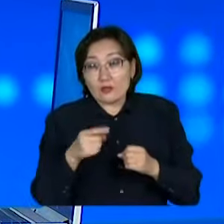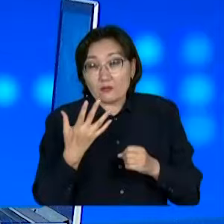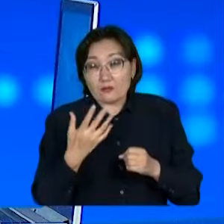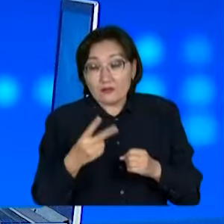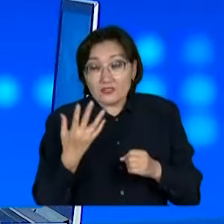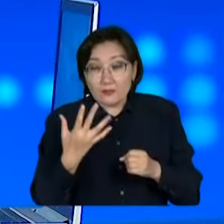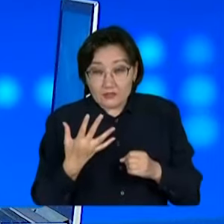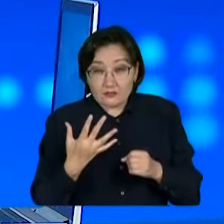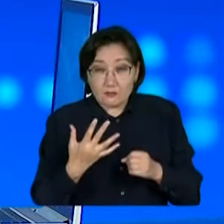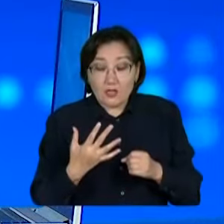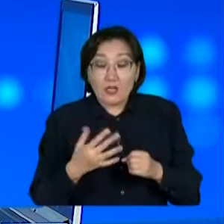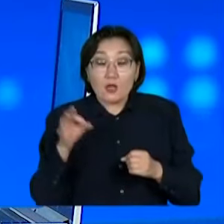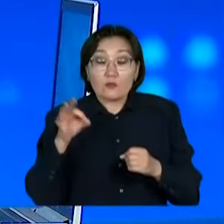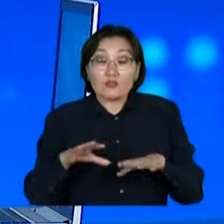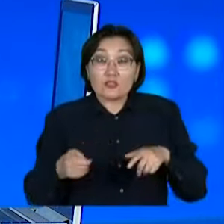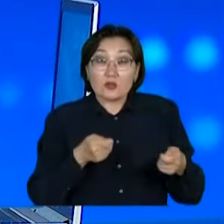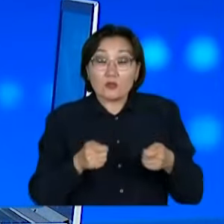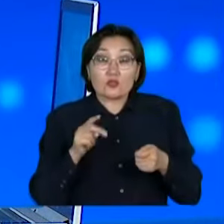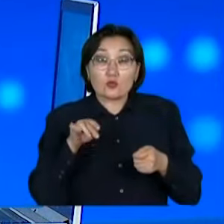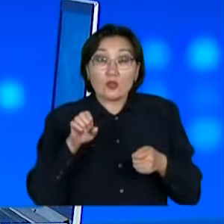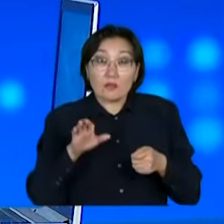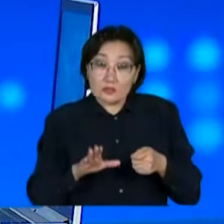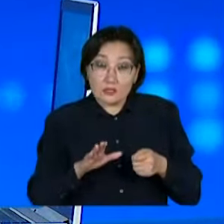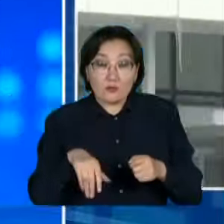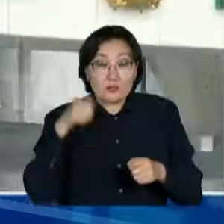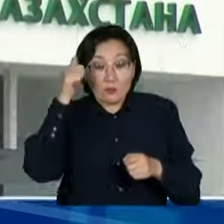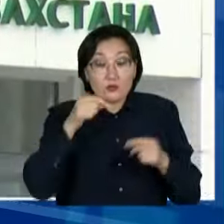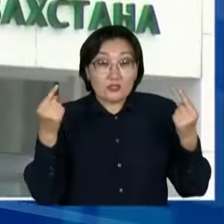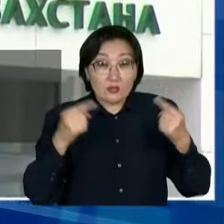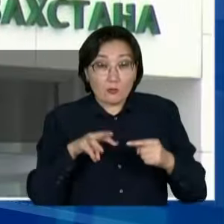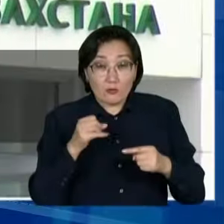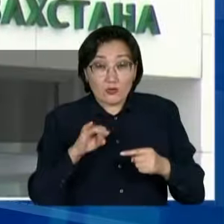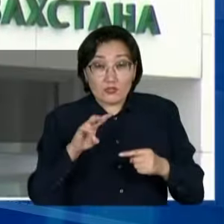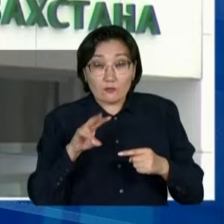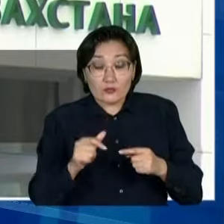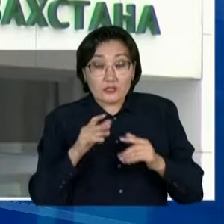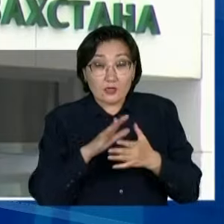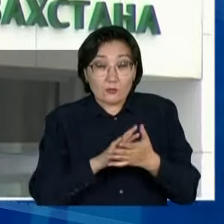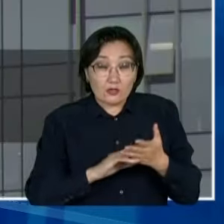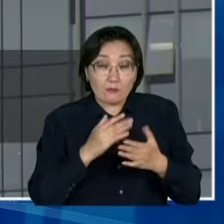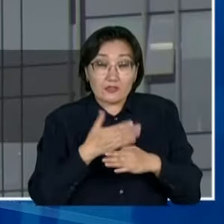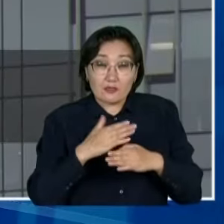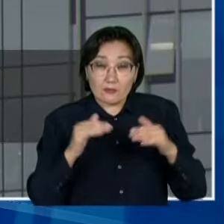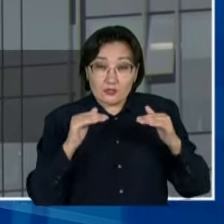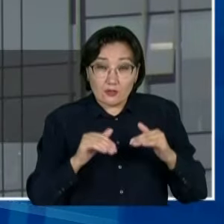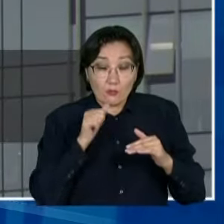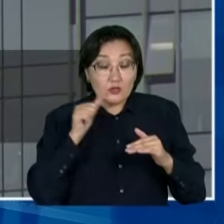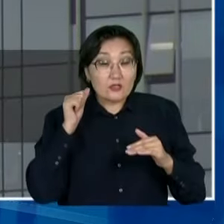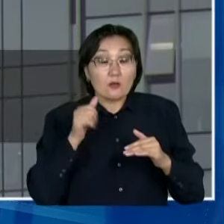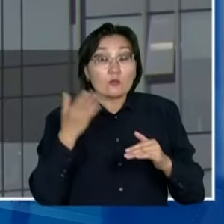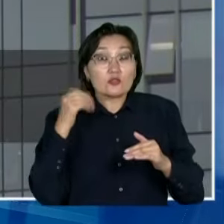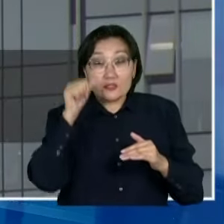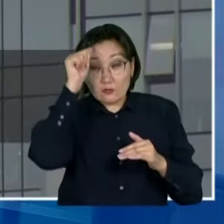14,25% годовых. По словам председателя Тимура Сулейменова, годовая инфляция в мае-июне продолжила постепенно снижаться. В прошлом месяце она